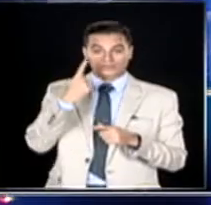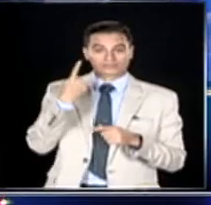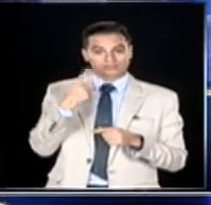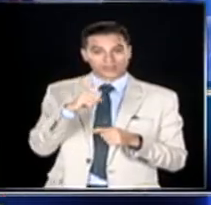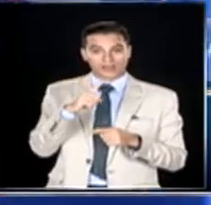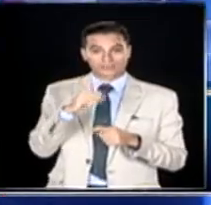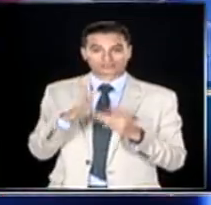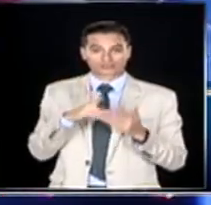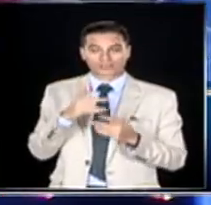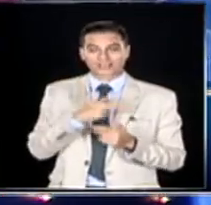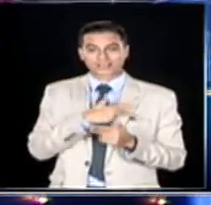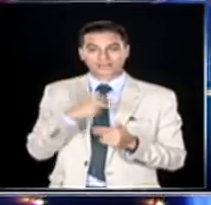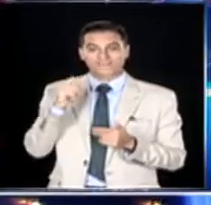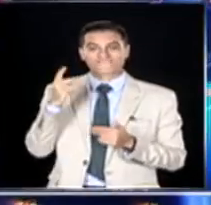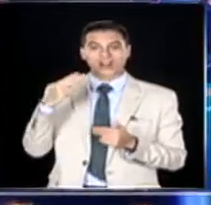طب عليك يا مسعد،